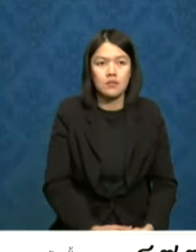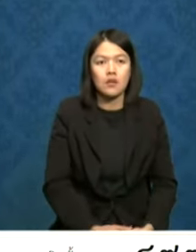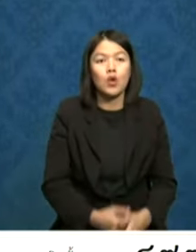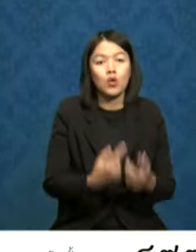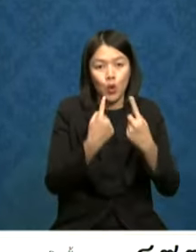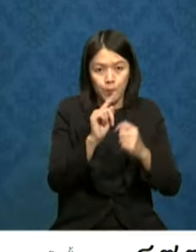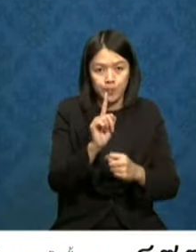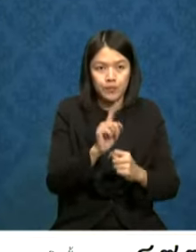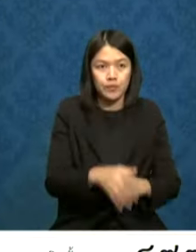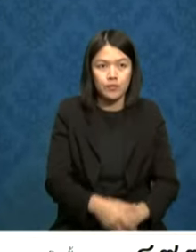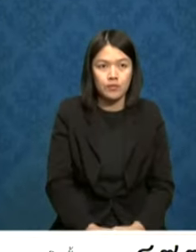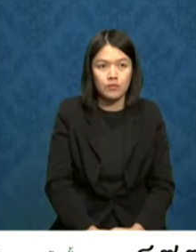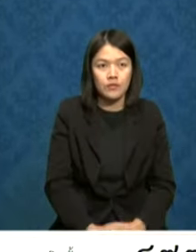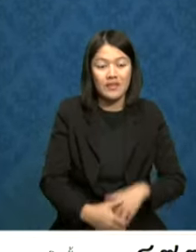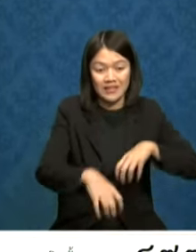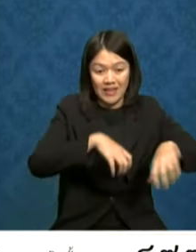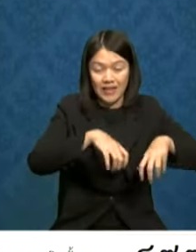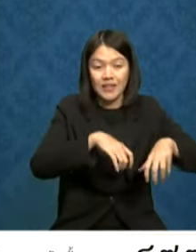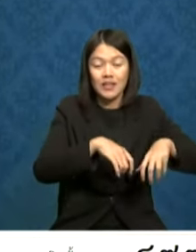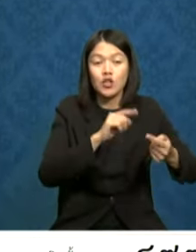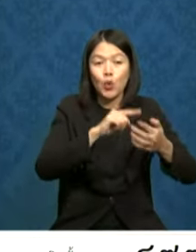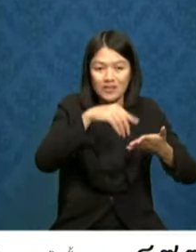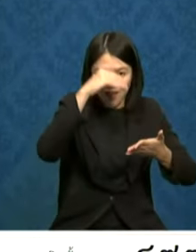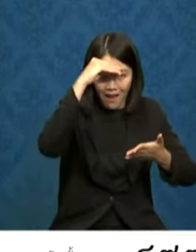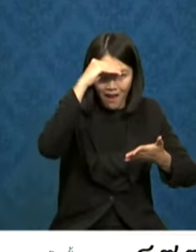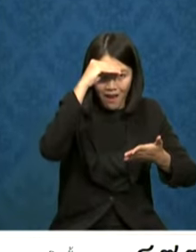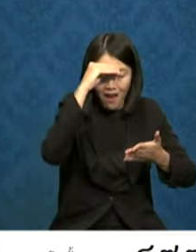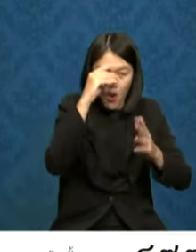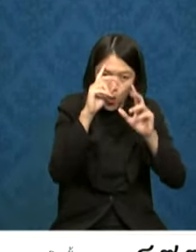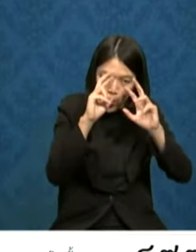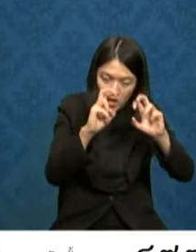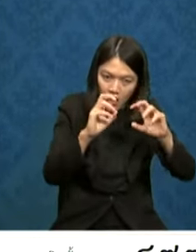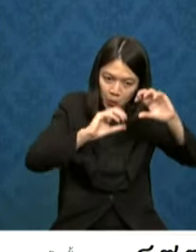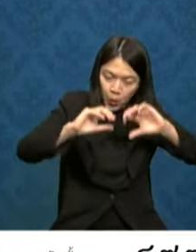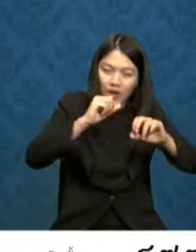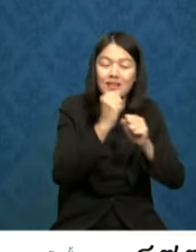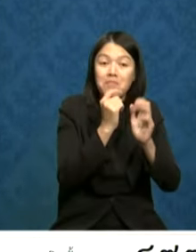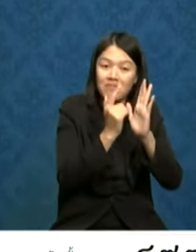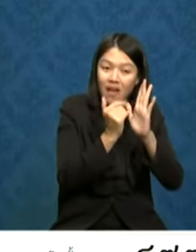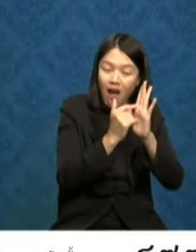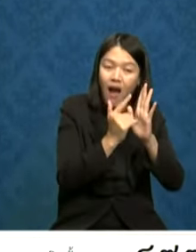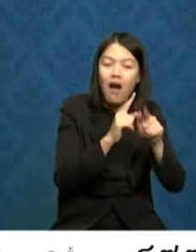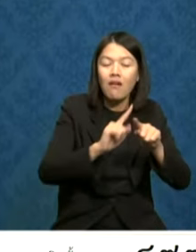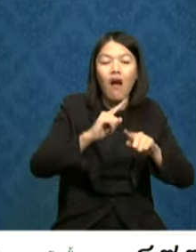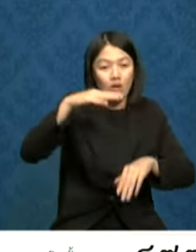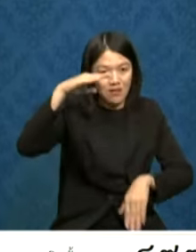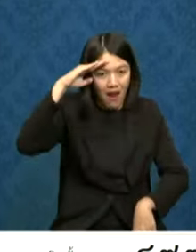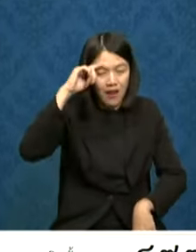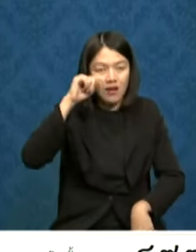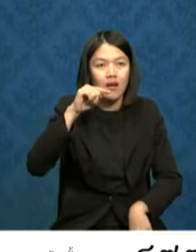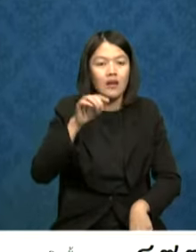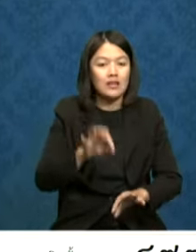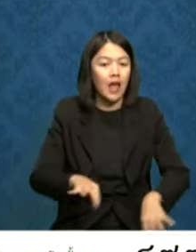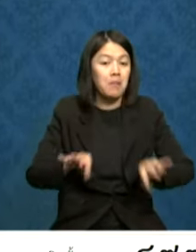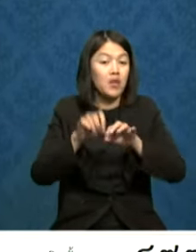ตอบอย่างนี้นะครับการบริหารจัดการด้านการศึกษาค้นคว้าวิจัยเตรียมผลิตยาและเวชภัณฑ์ทางการทหารที่จำเป็นใน